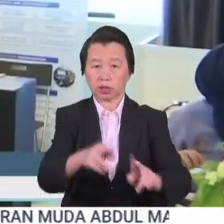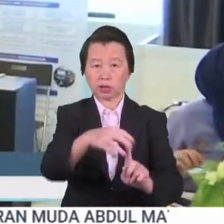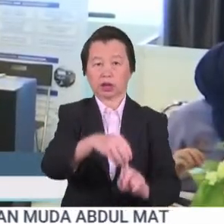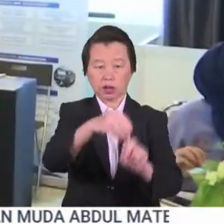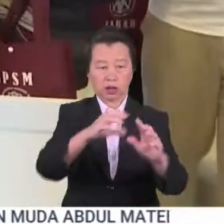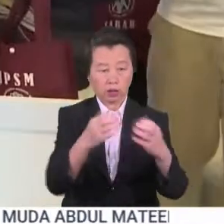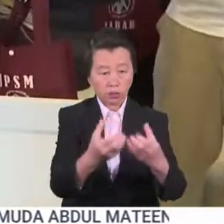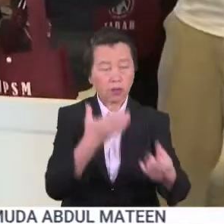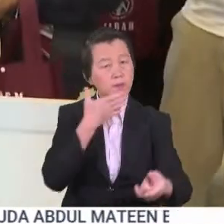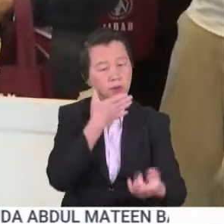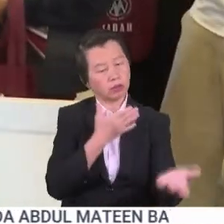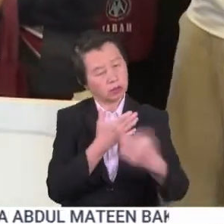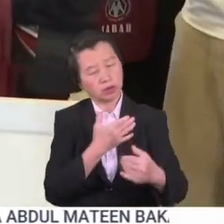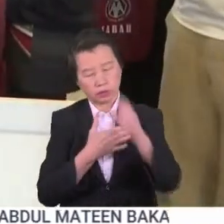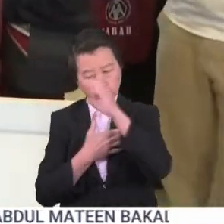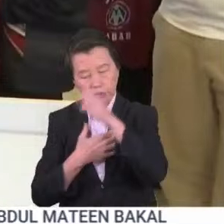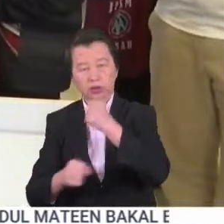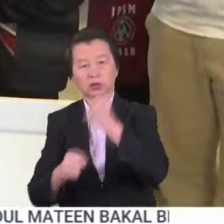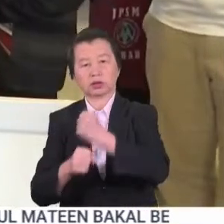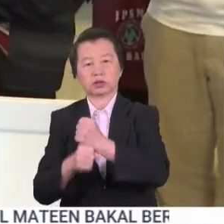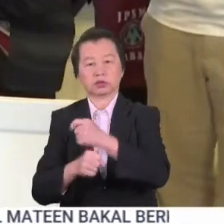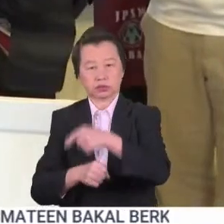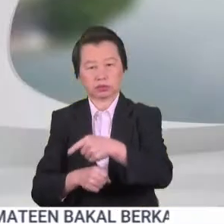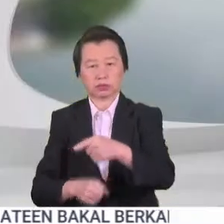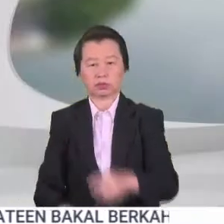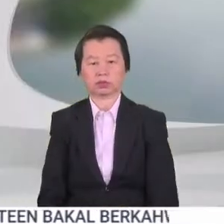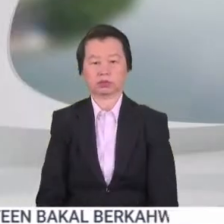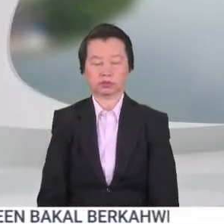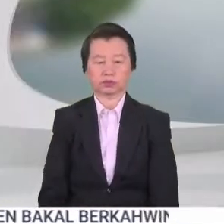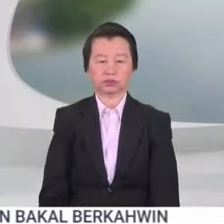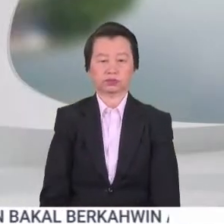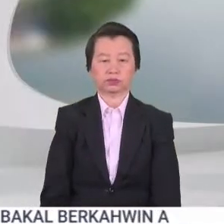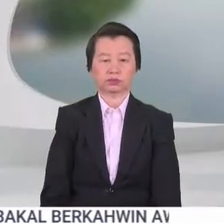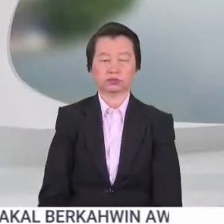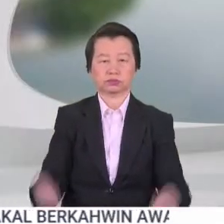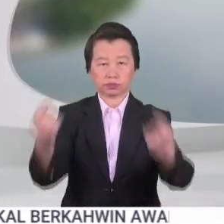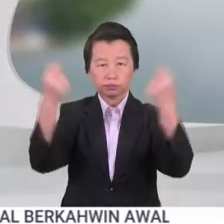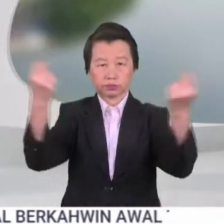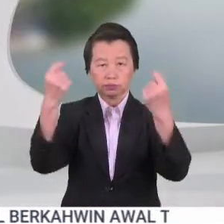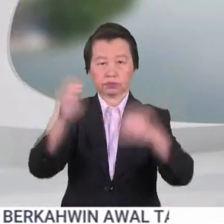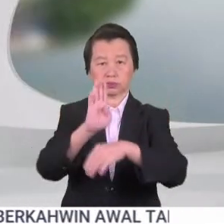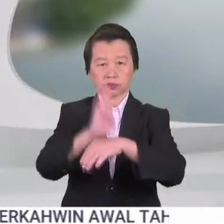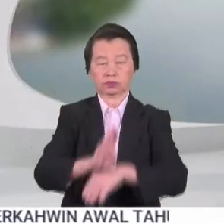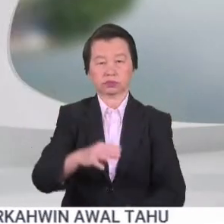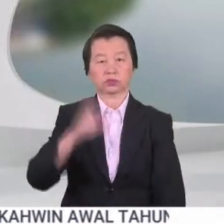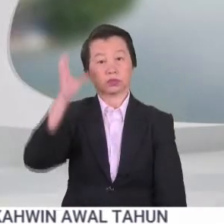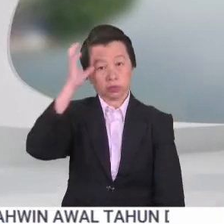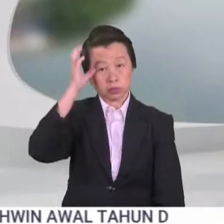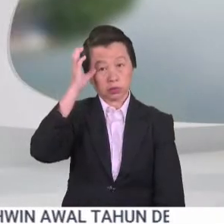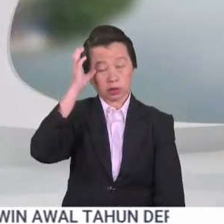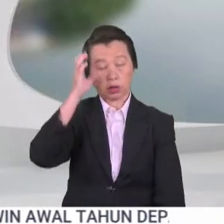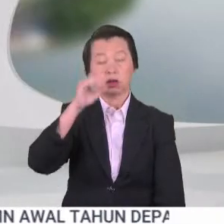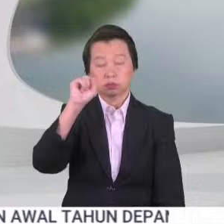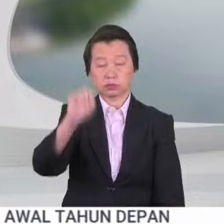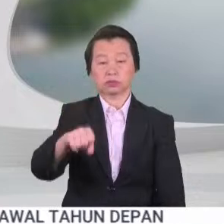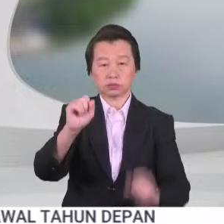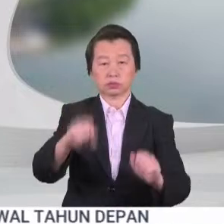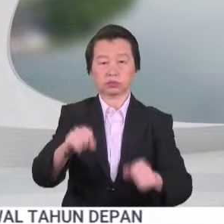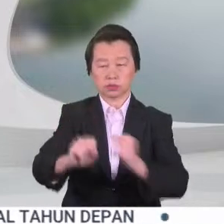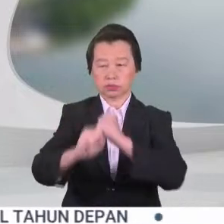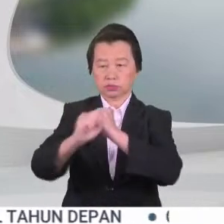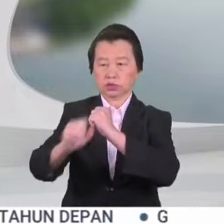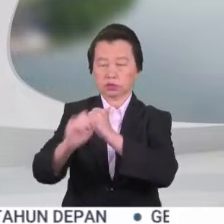khususnya golongan belia mencari pekerjaan festival kebudayaan Cina bukan sahaja mampu